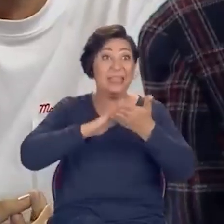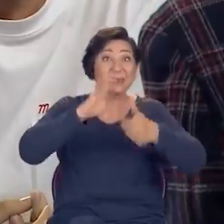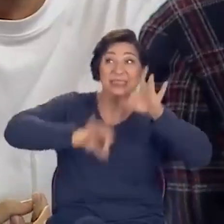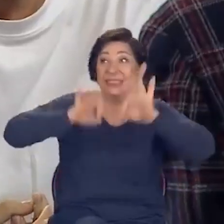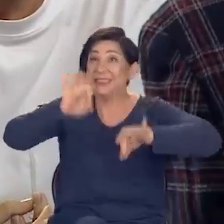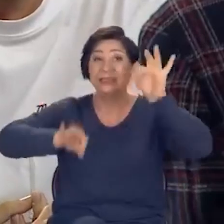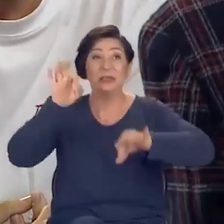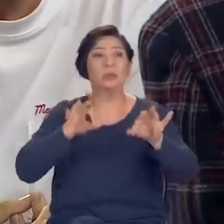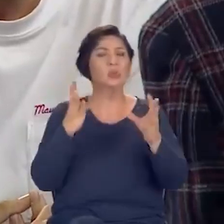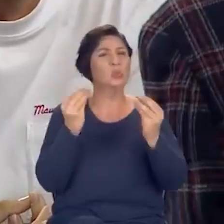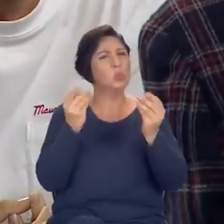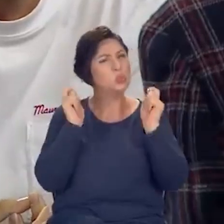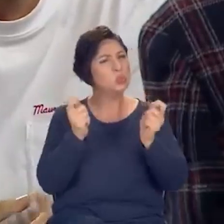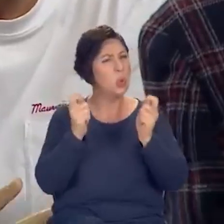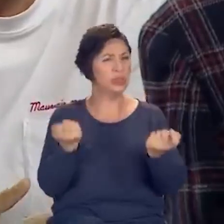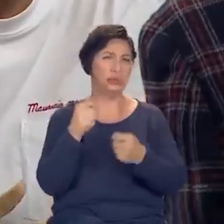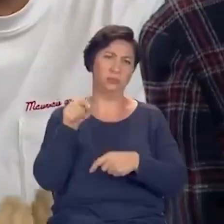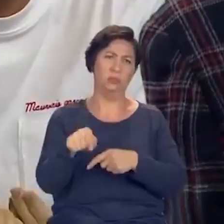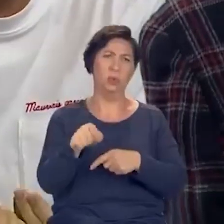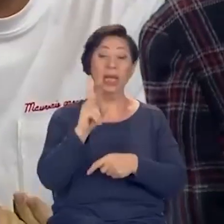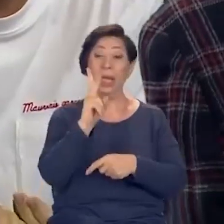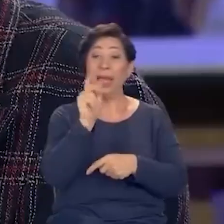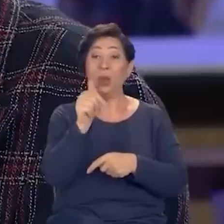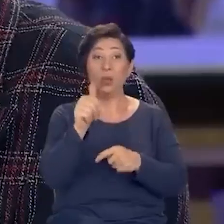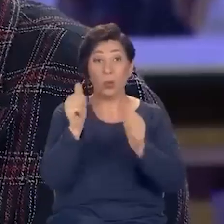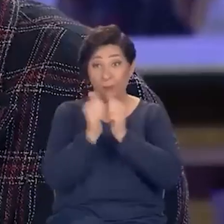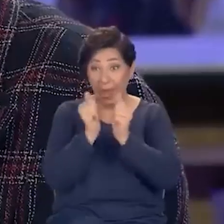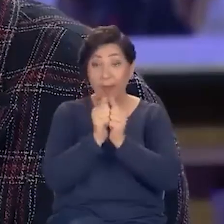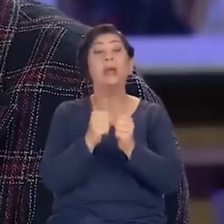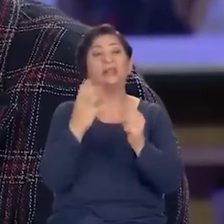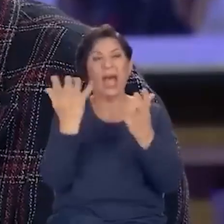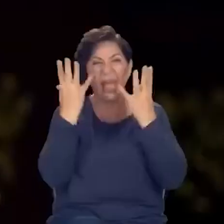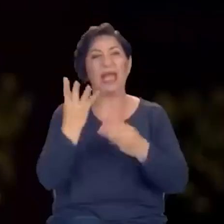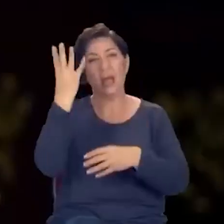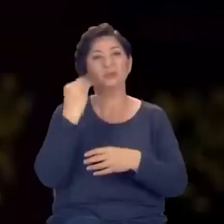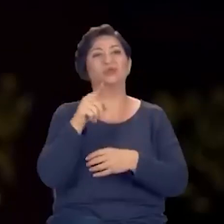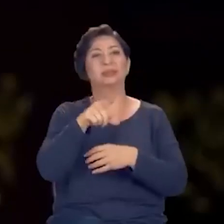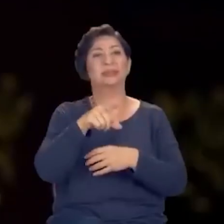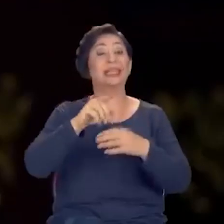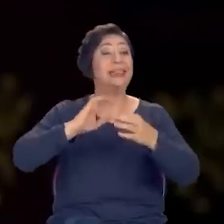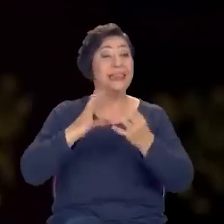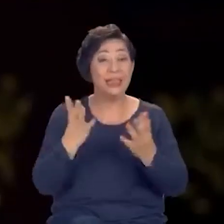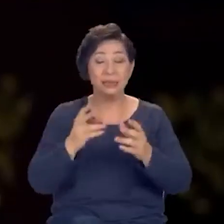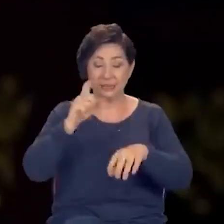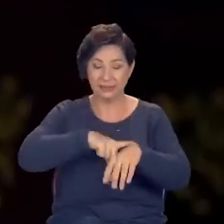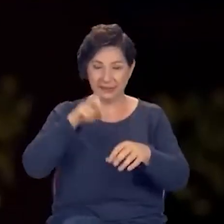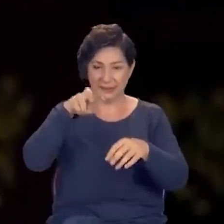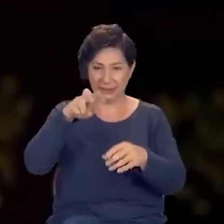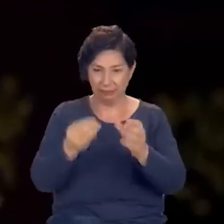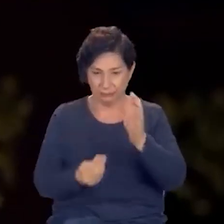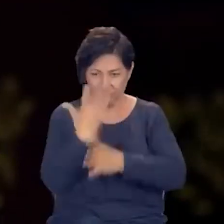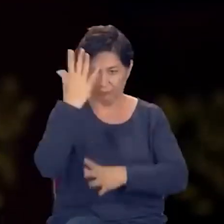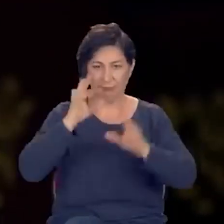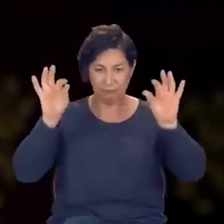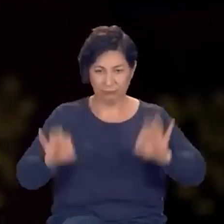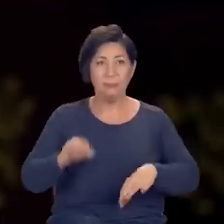zaman bu işin gerçekten çok zor bir iş olduğunu, iki gün geçirseniz birlikte o insanlarla çok iyi anlarsınız. Çünkü sabah 8'de başlayayım, akşam